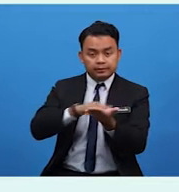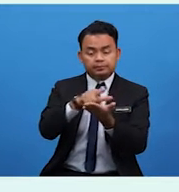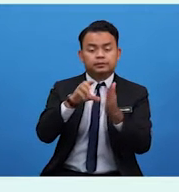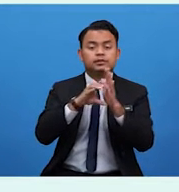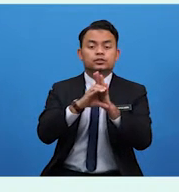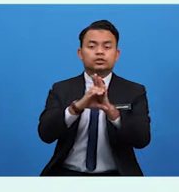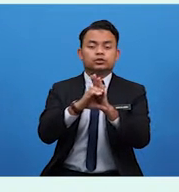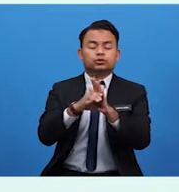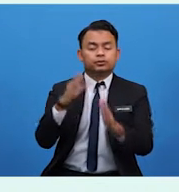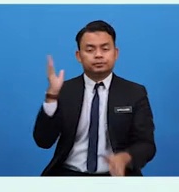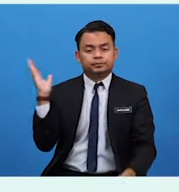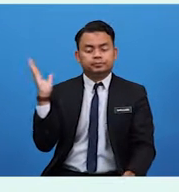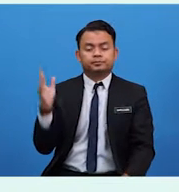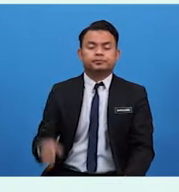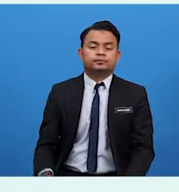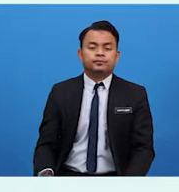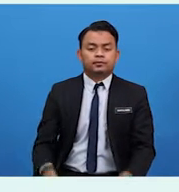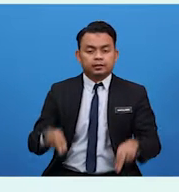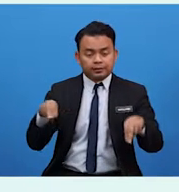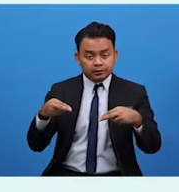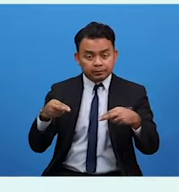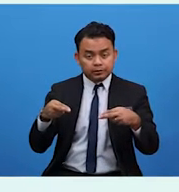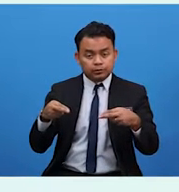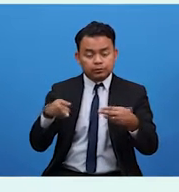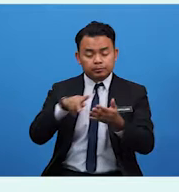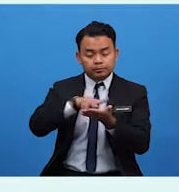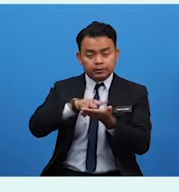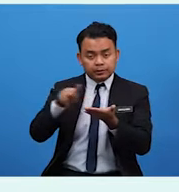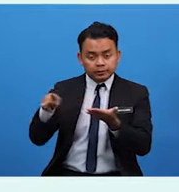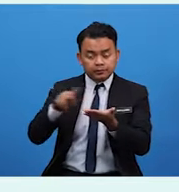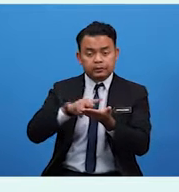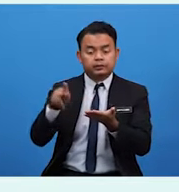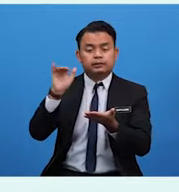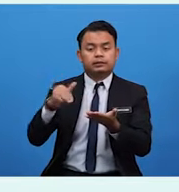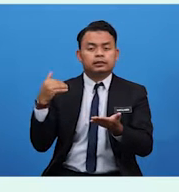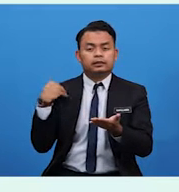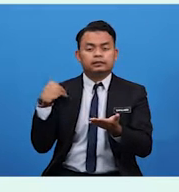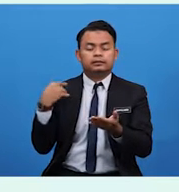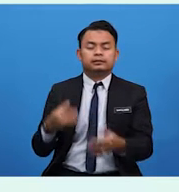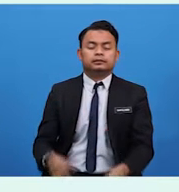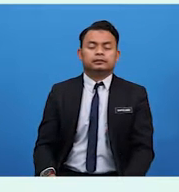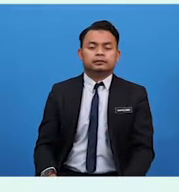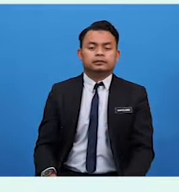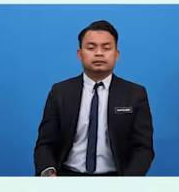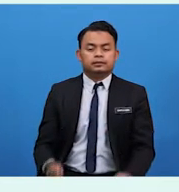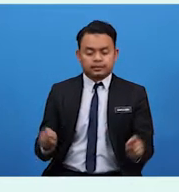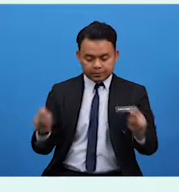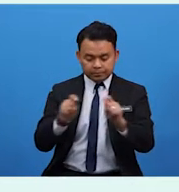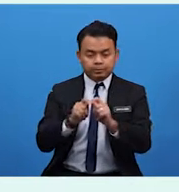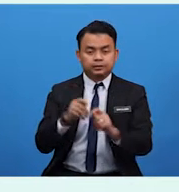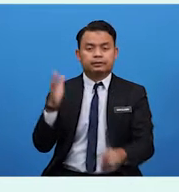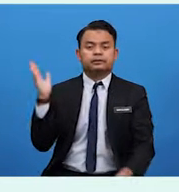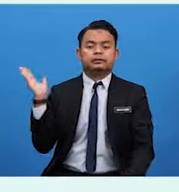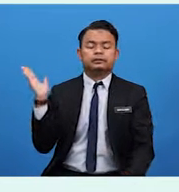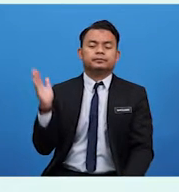nasi elektrik. Reka bentuk dan kedudukan peranti-peranti yang terdapat seperti sensor tekanan,